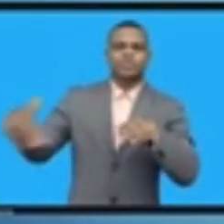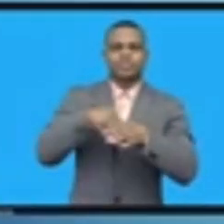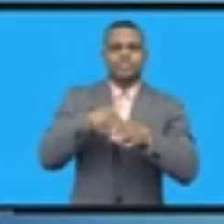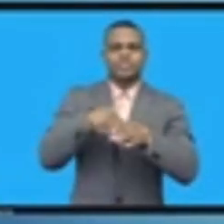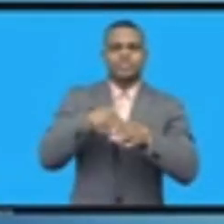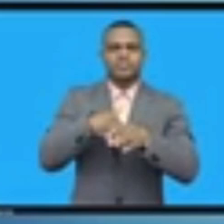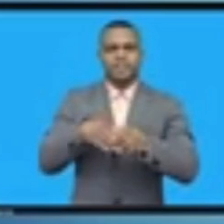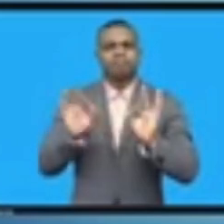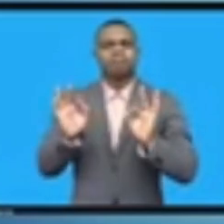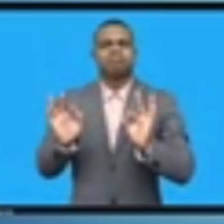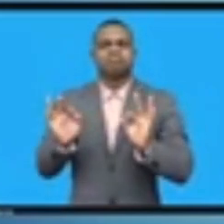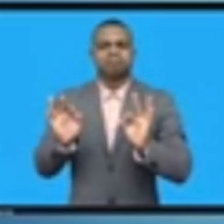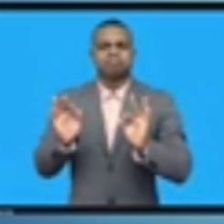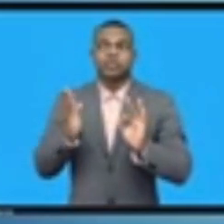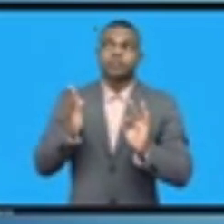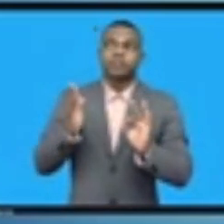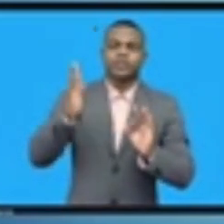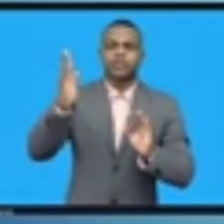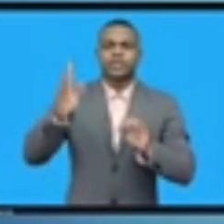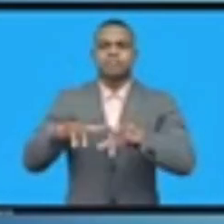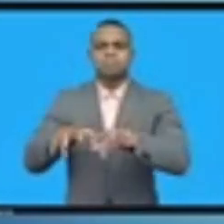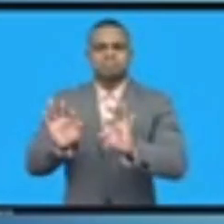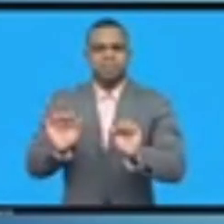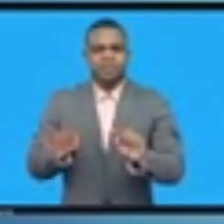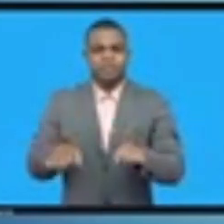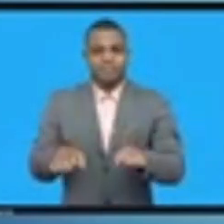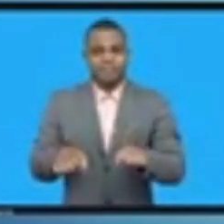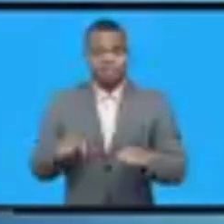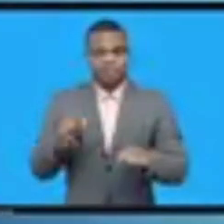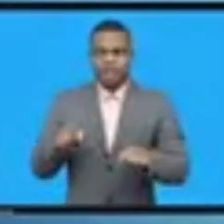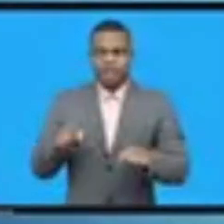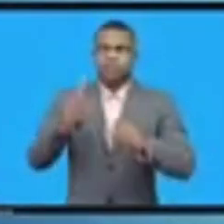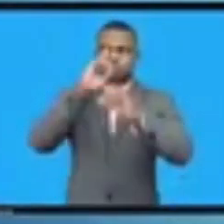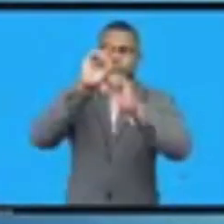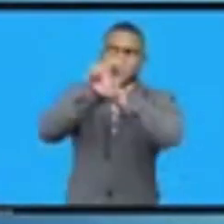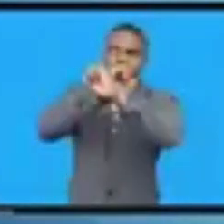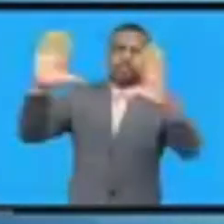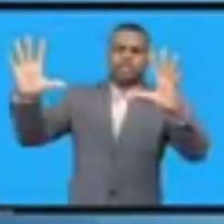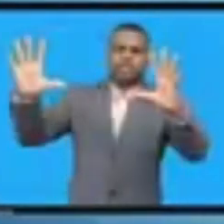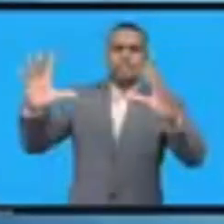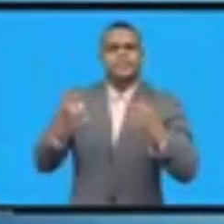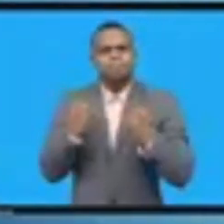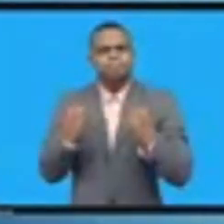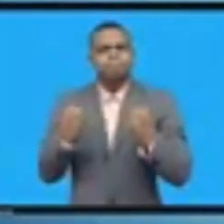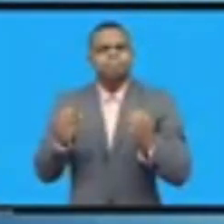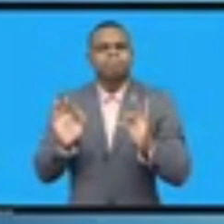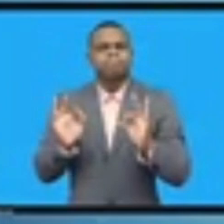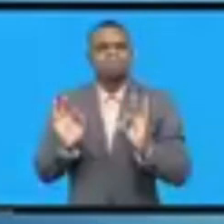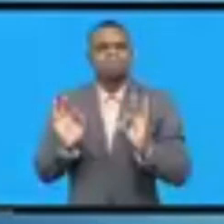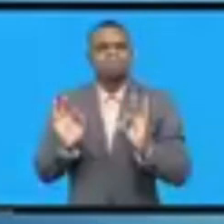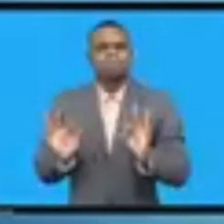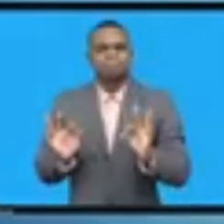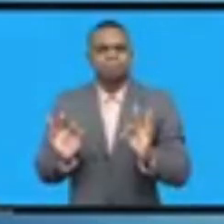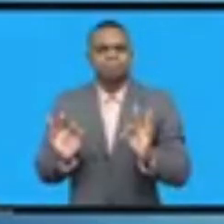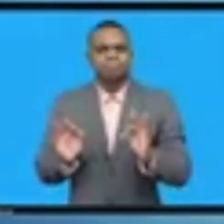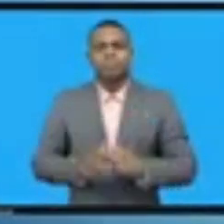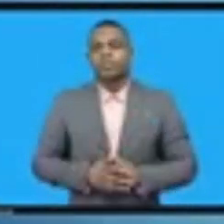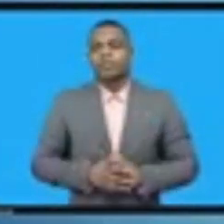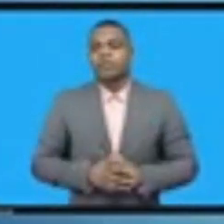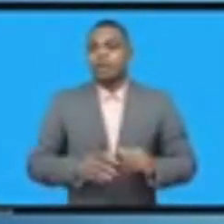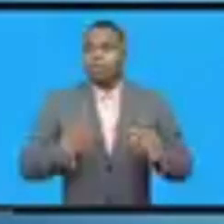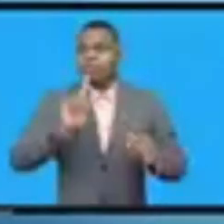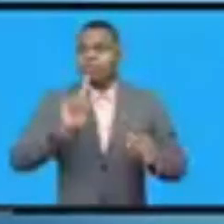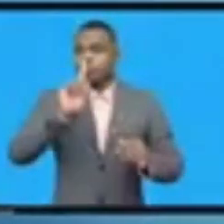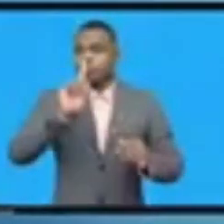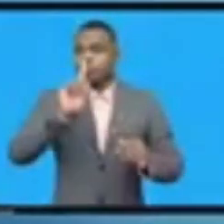还有2/3的人没有连接到互联网。那么在我们的当前的世界，